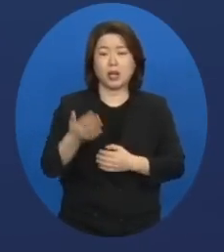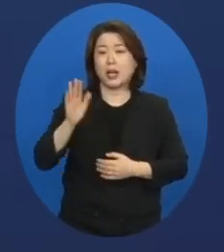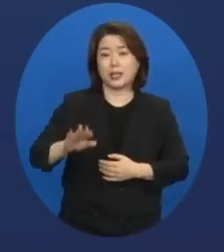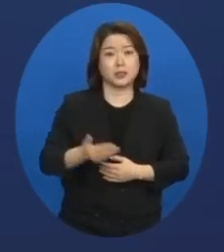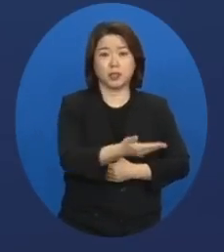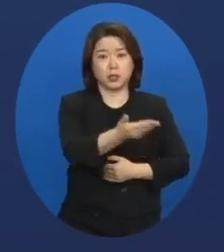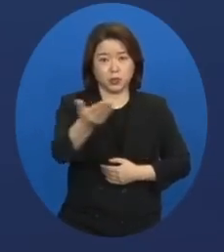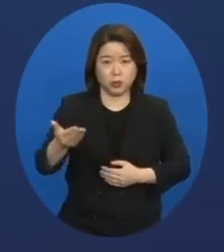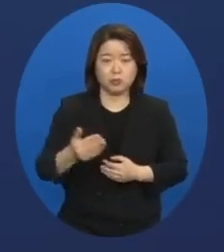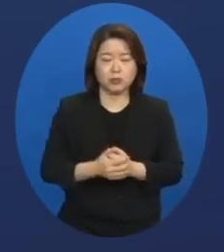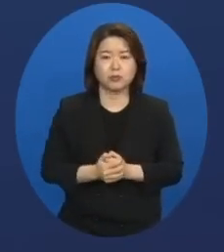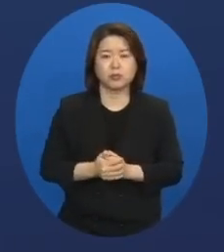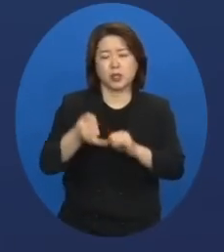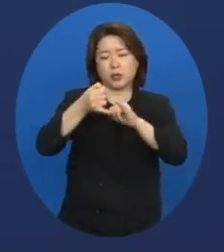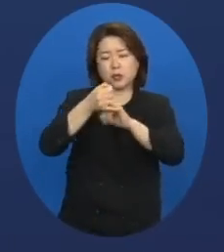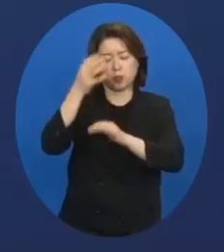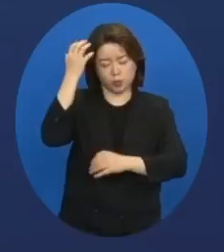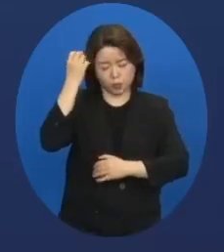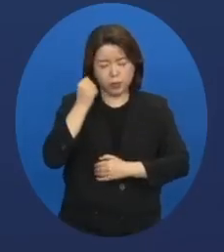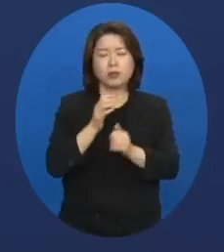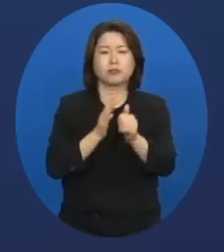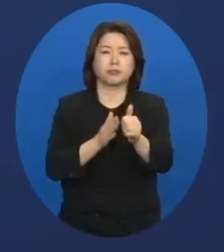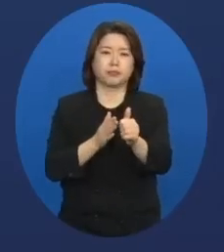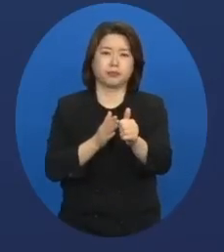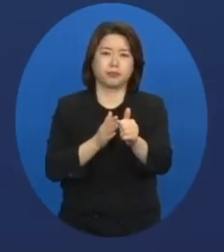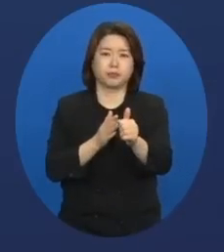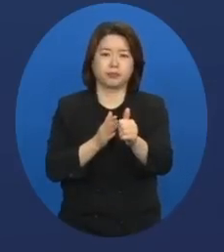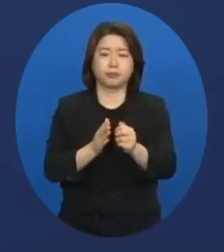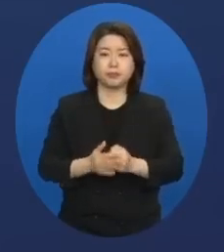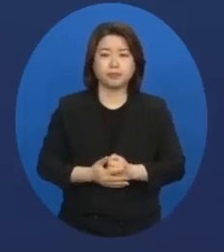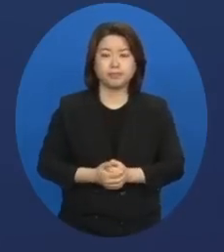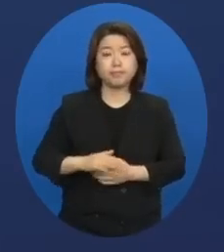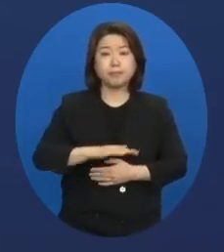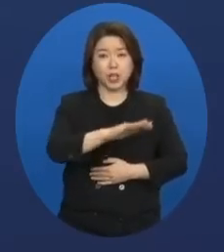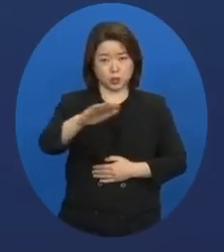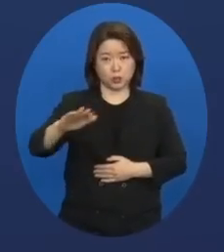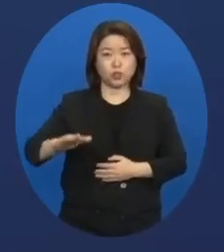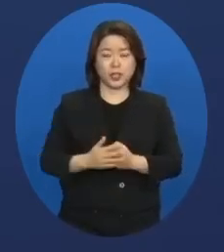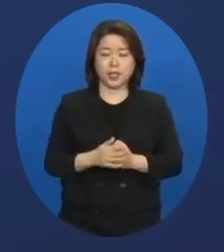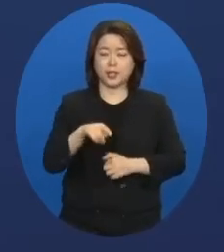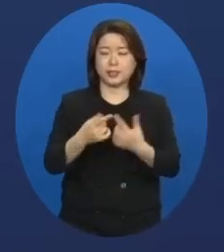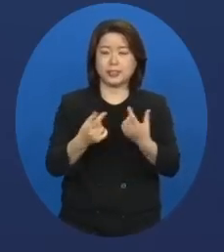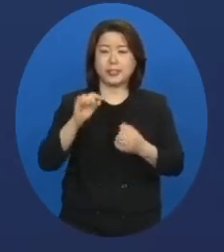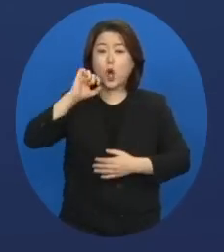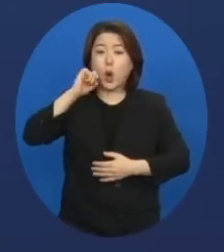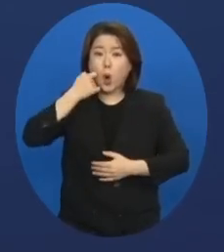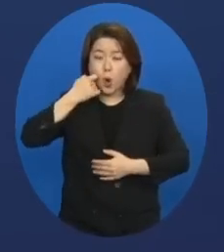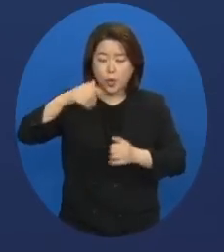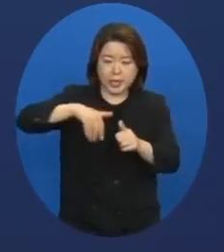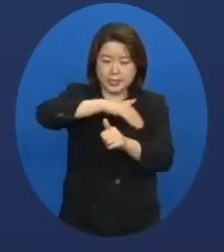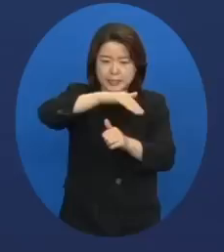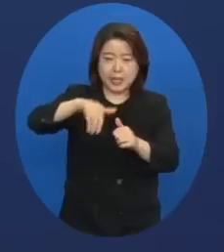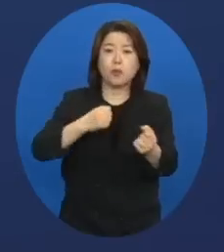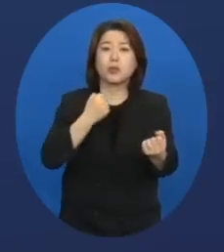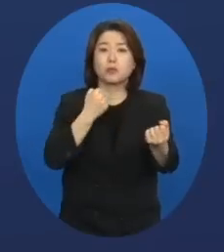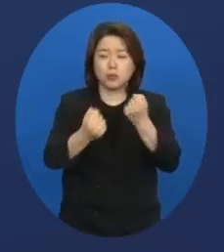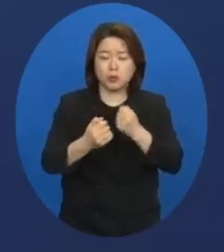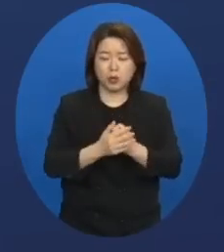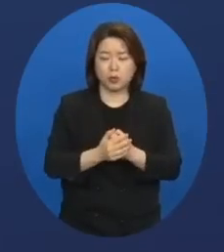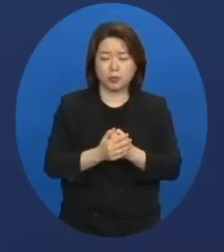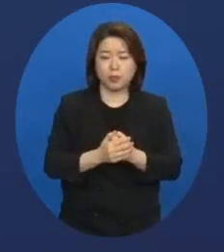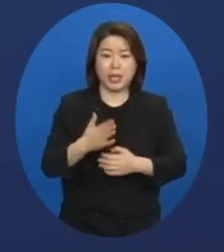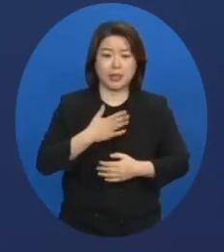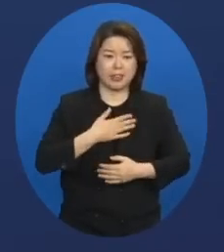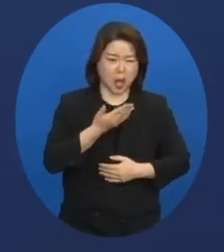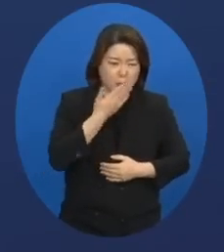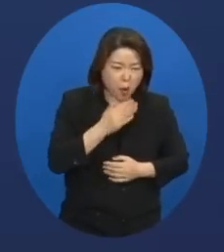여러분 꼭 기억하셔야 됩니다. 우리가 이런 어려운 처지에서 우리의 먹고 사는 것만을